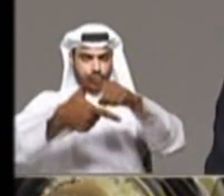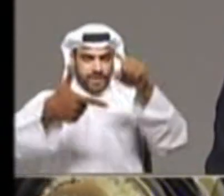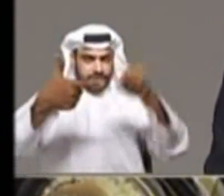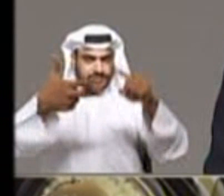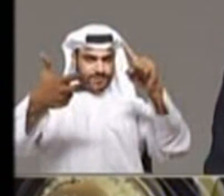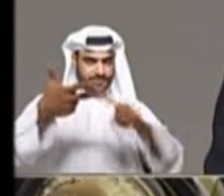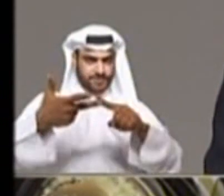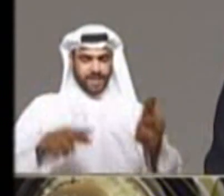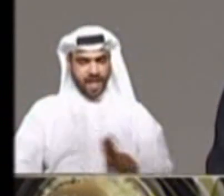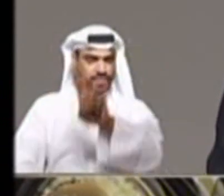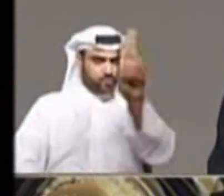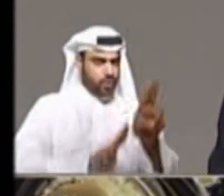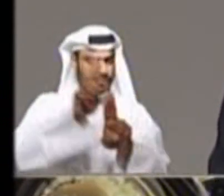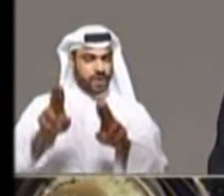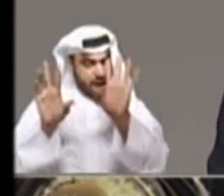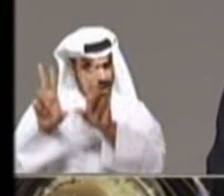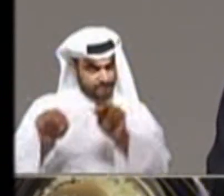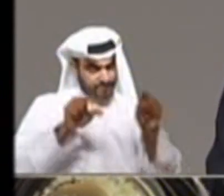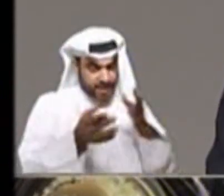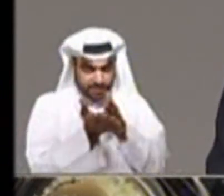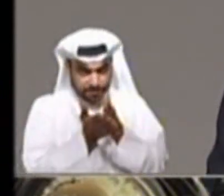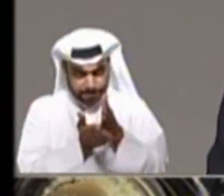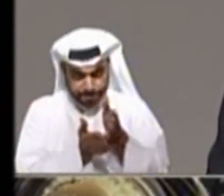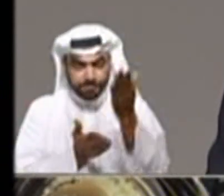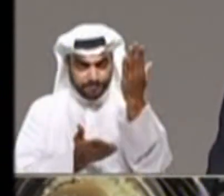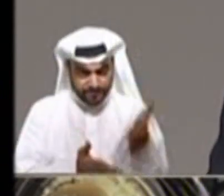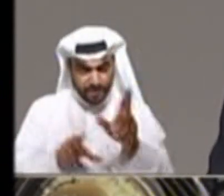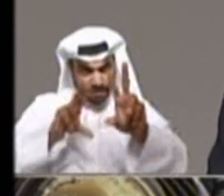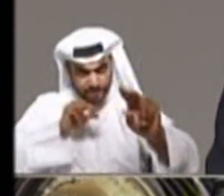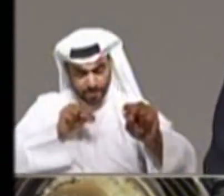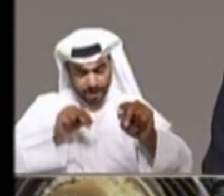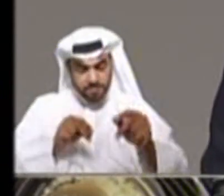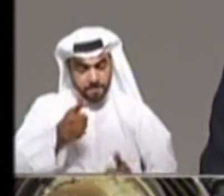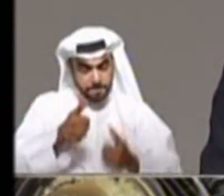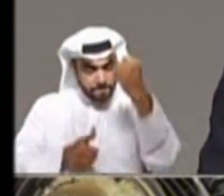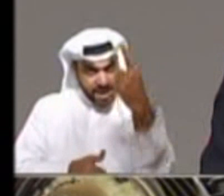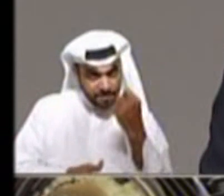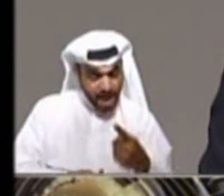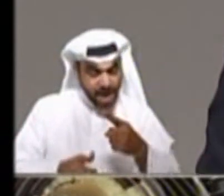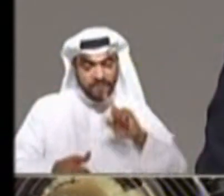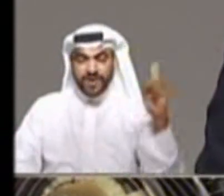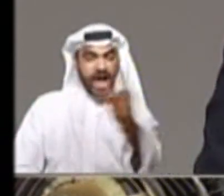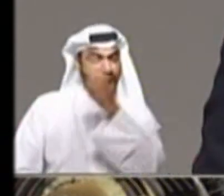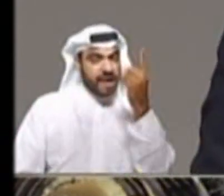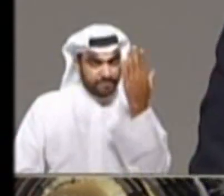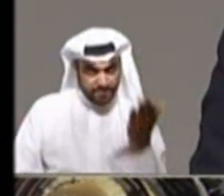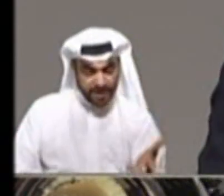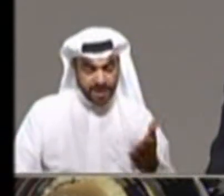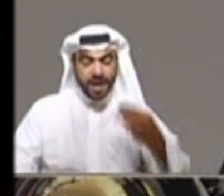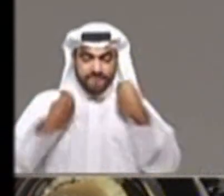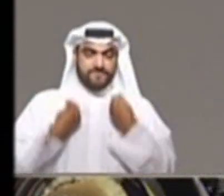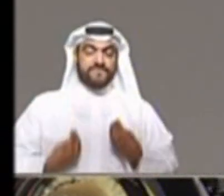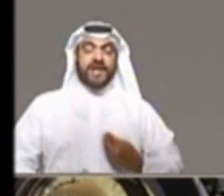لعنوان مناقشتنا تسير في هذا العالم المضطرب والقلق بشكل إيجابي وبشكل يدعو إلى